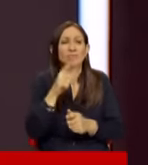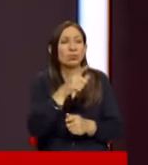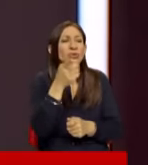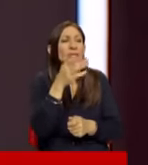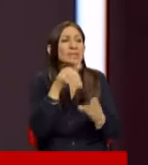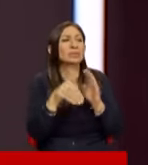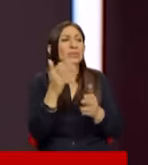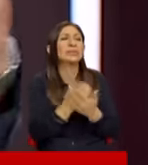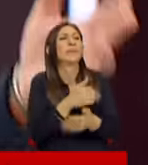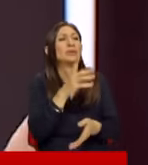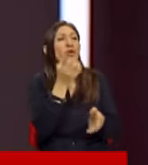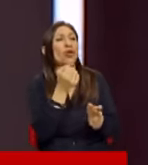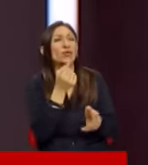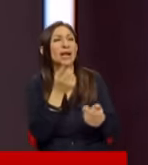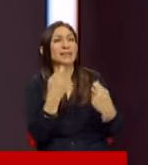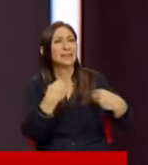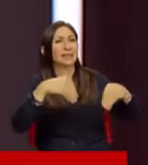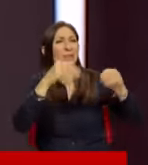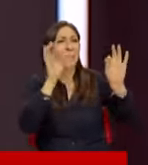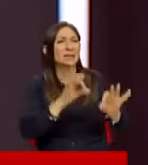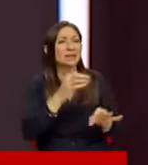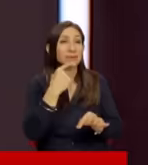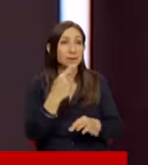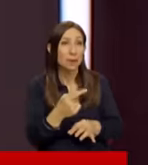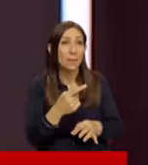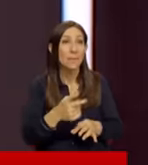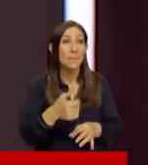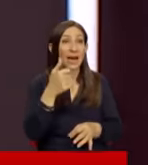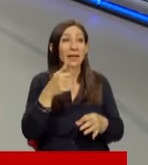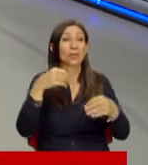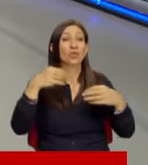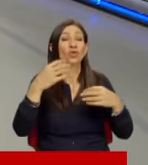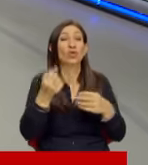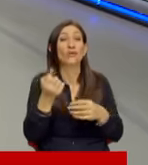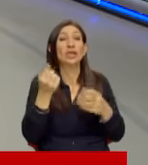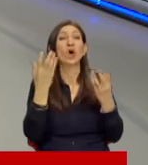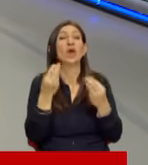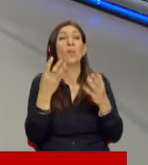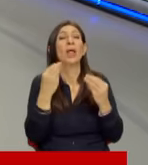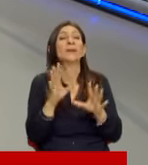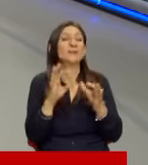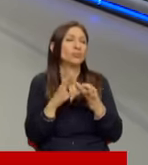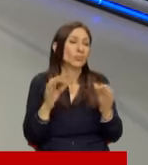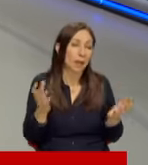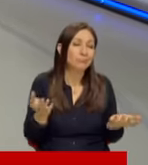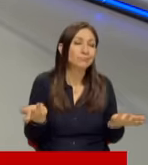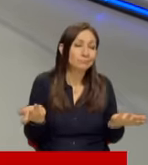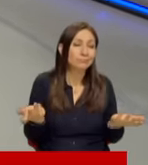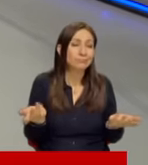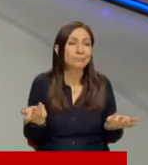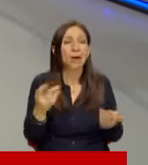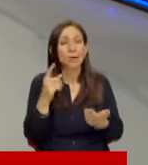bundan seçimden sonra köfteciliğe dönersin artık diye. Bakanlıklarda köfteci bile olursun olamazsın bu cümleler. Yani